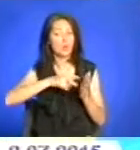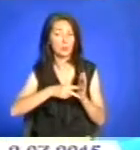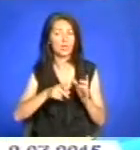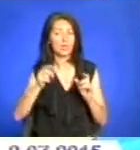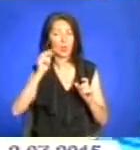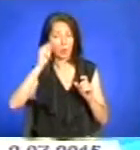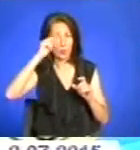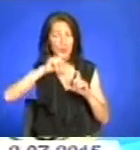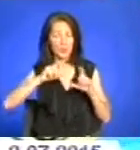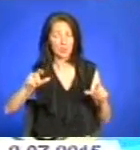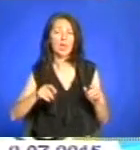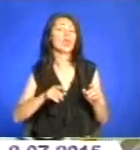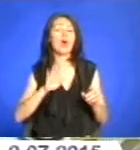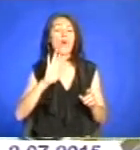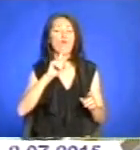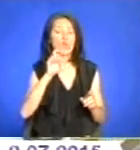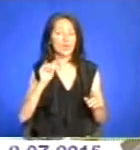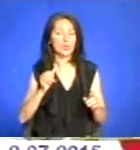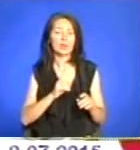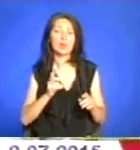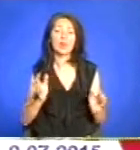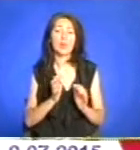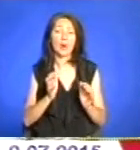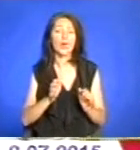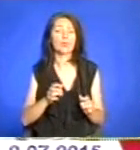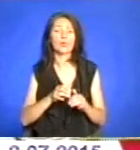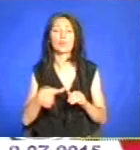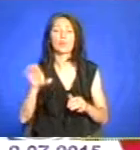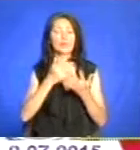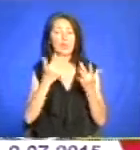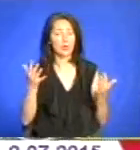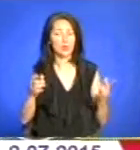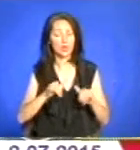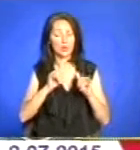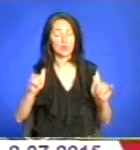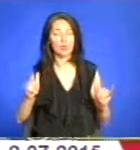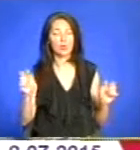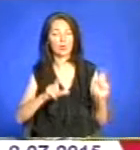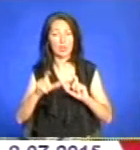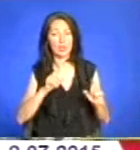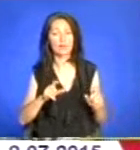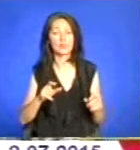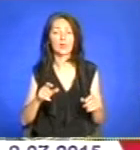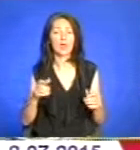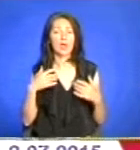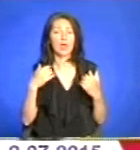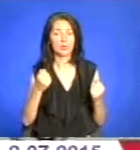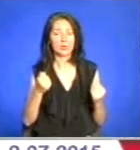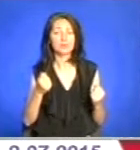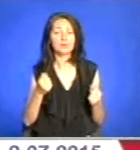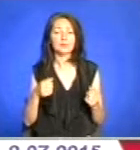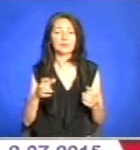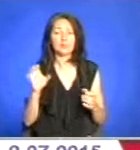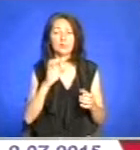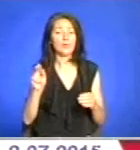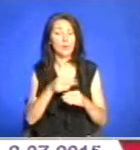дбають про всесторонній розвиток студентів. Здоров'я і спорт – позиція першорядна. Свіжі і відремонтовані тренувальні кімнати – конкретне